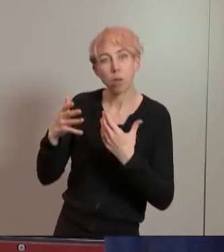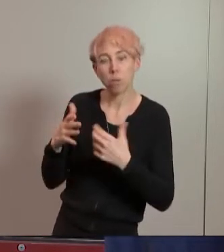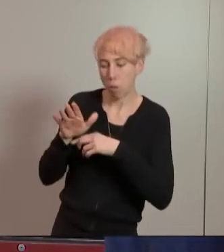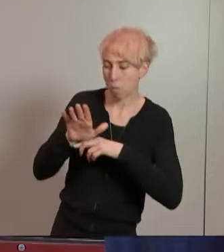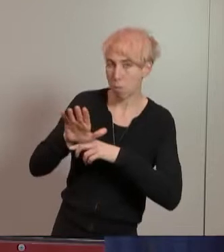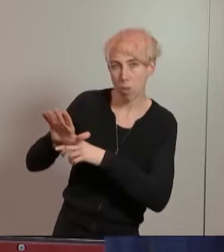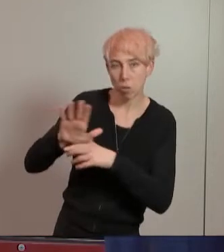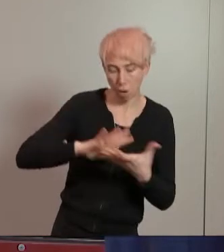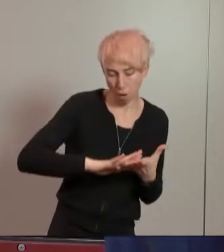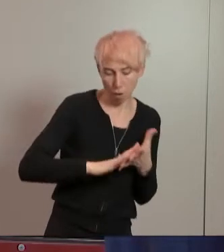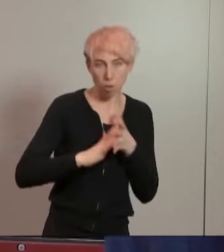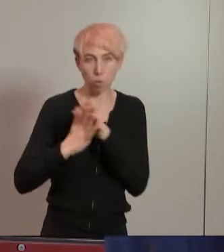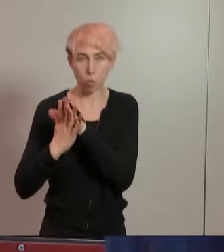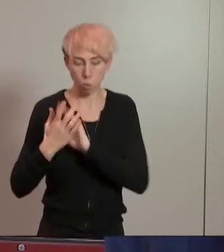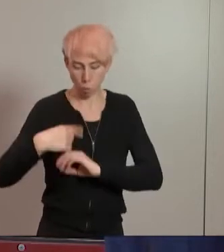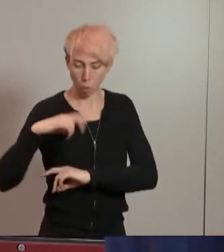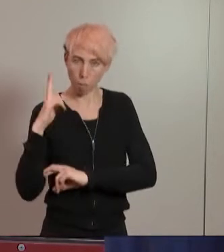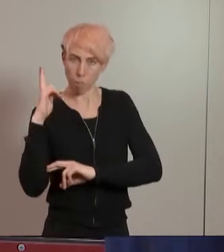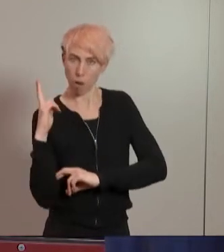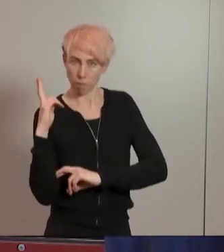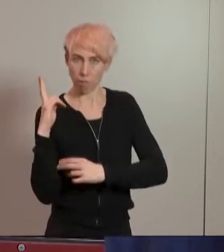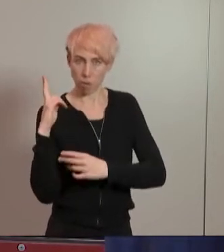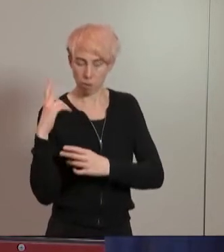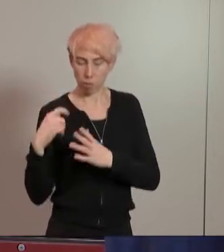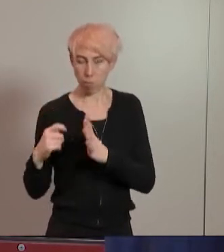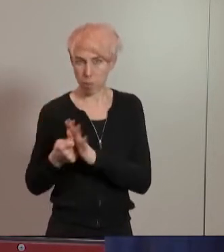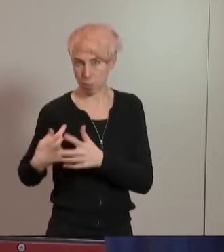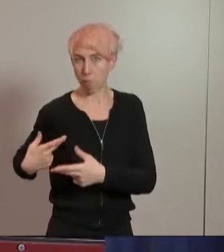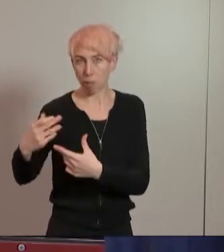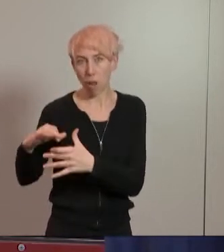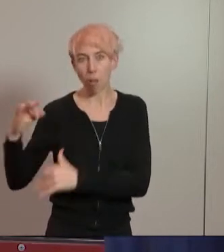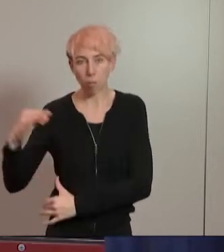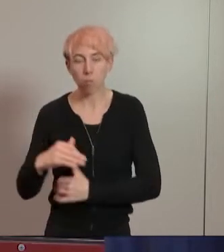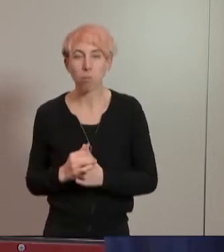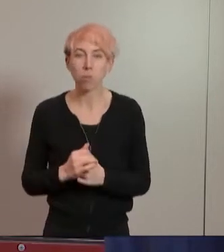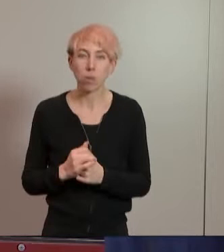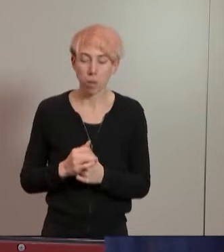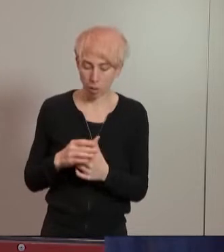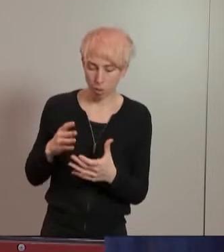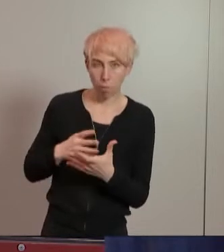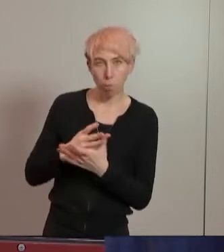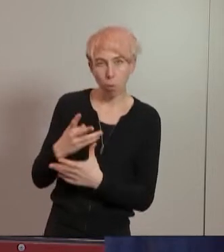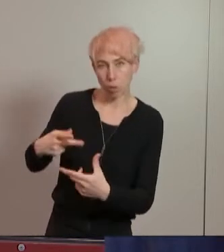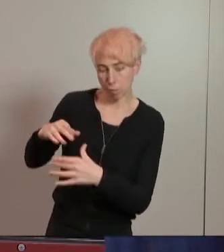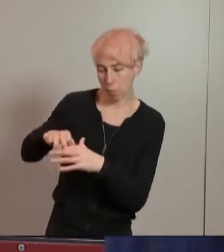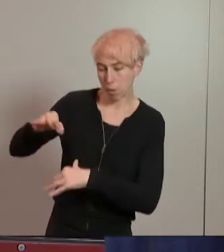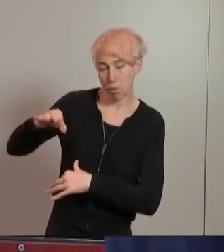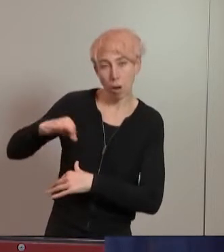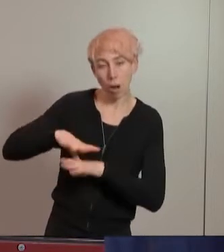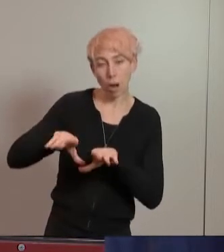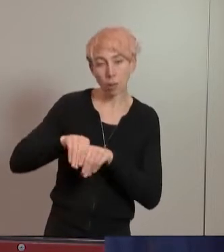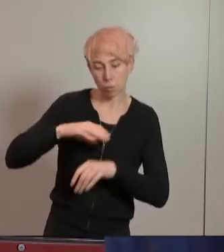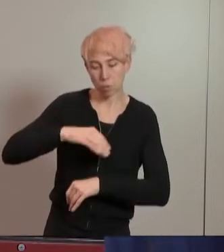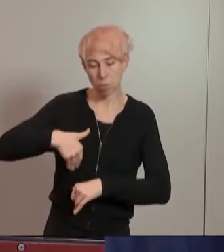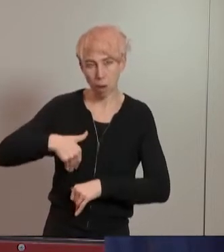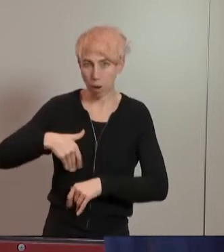les évolutions que nous avons commencé à entreprendre lors de ce mandat. Le projet de mandat de l'équipe municipale accorde une